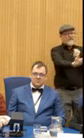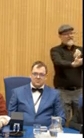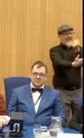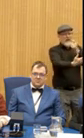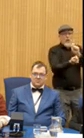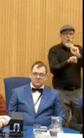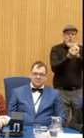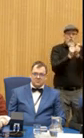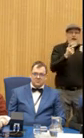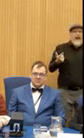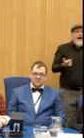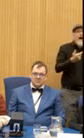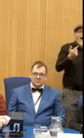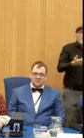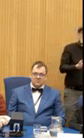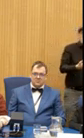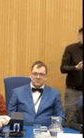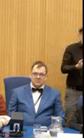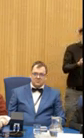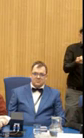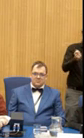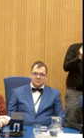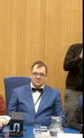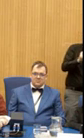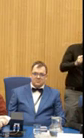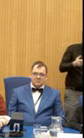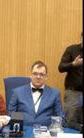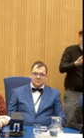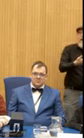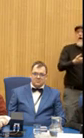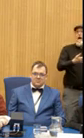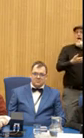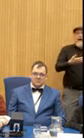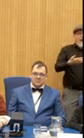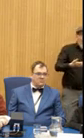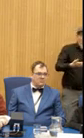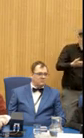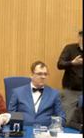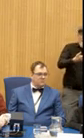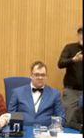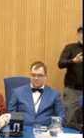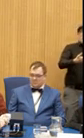Mein Höhepunkt war aber eine gemeinsame Reise nach Köln.